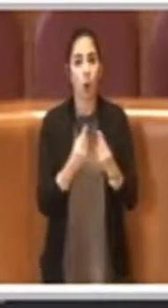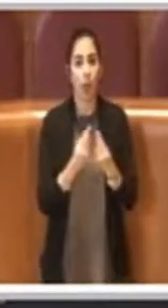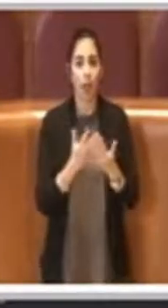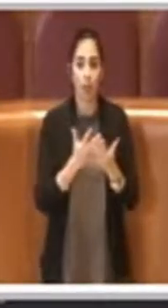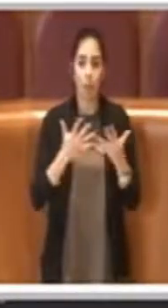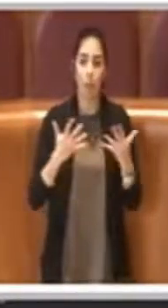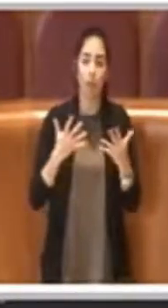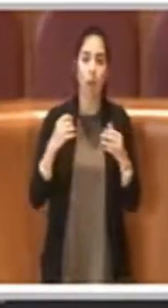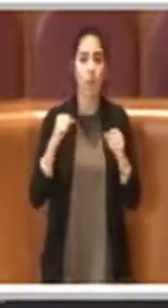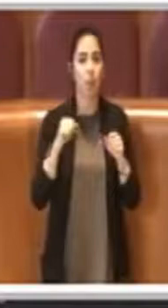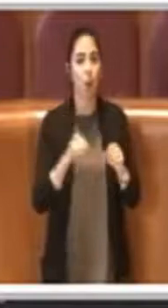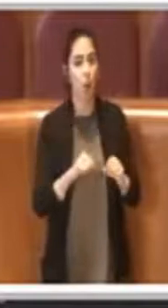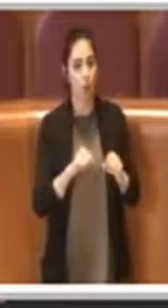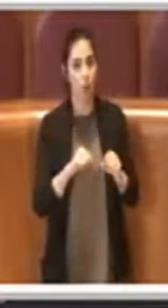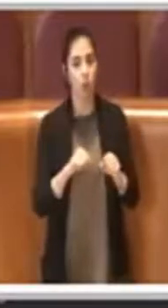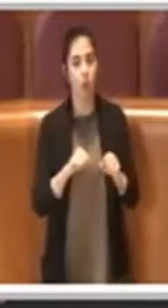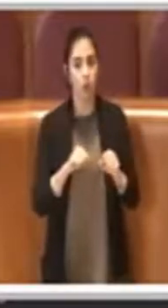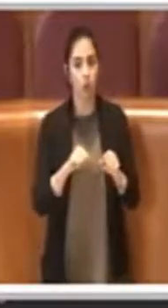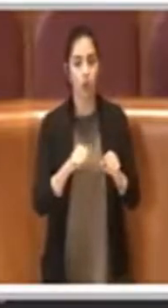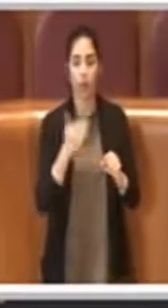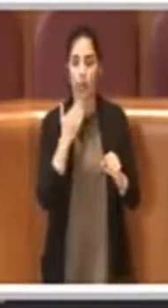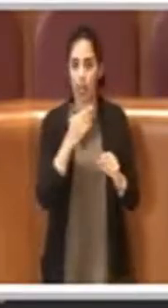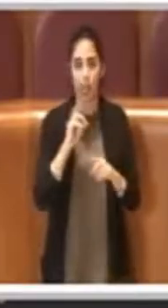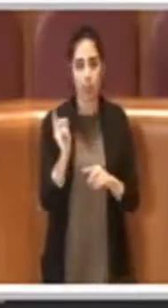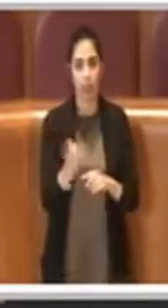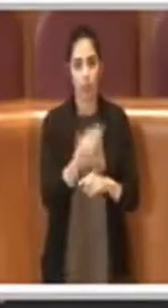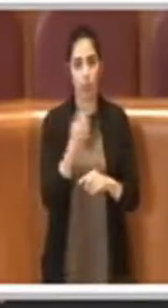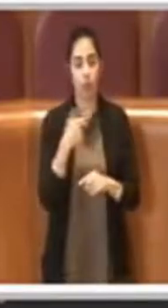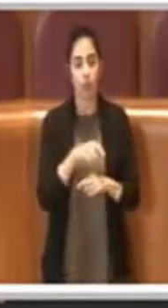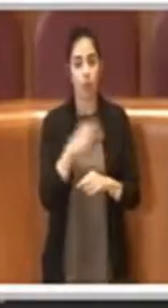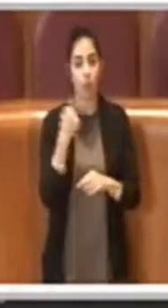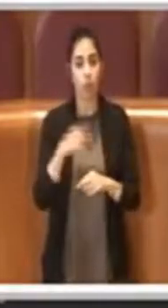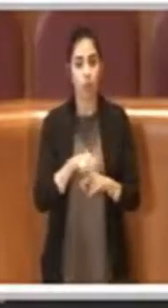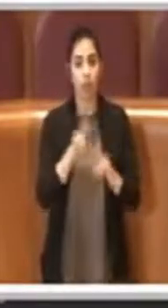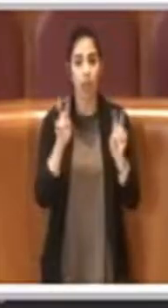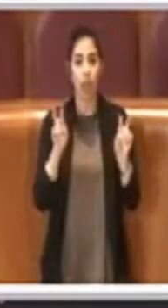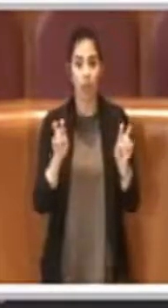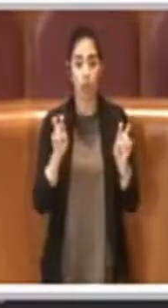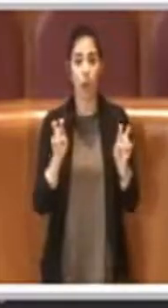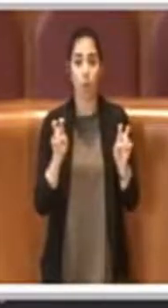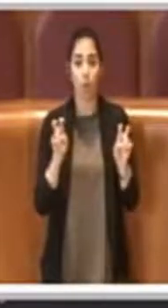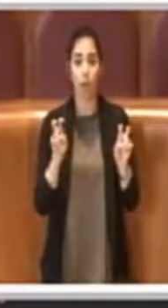e di opposizione, perché questo forse è uno dei temi